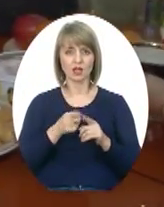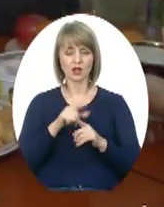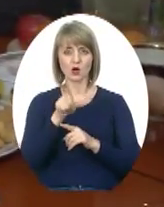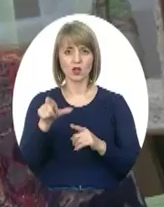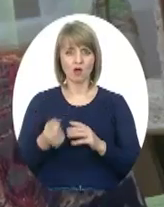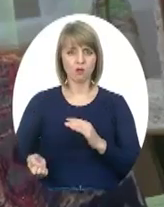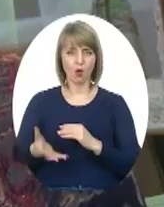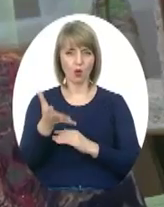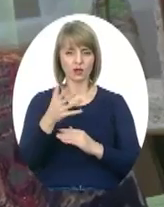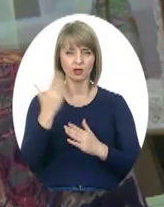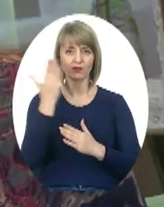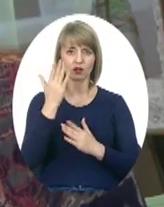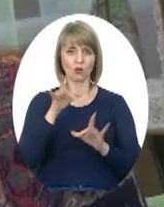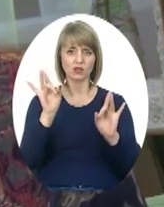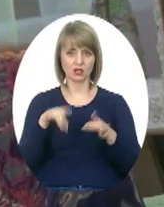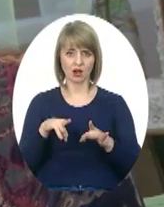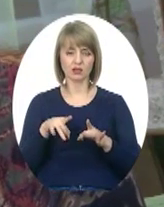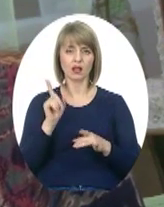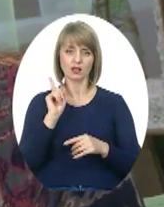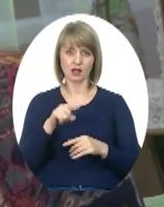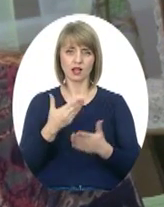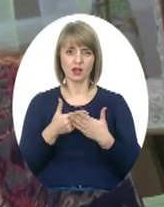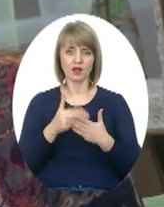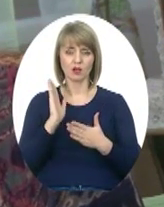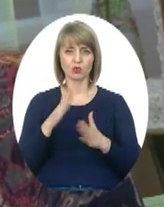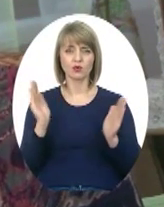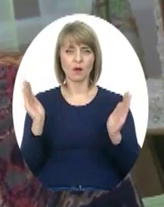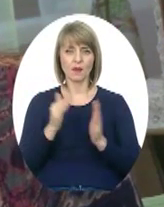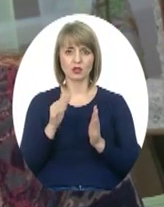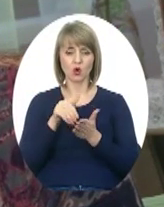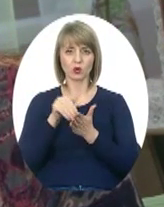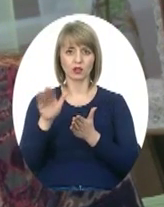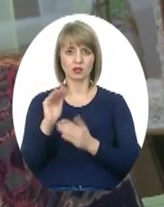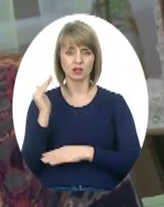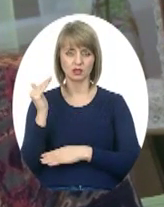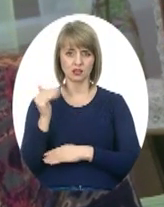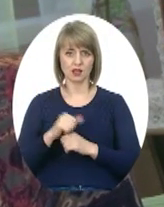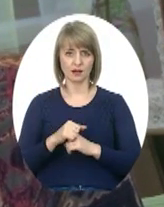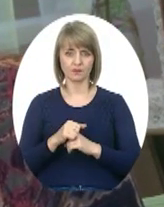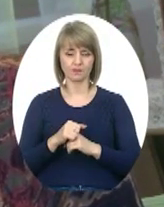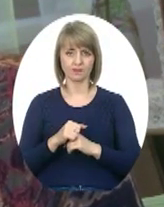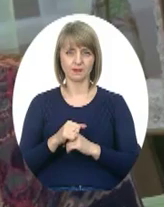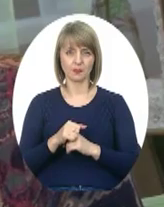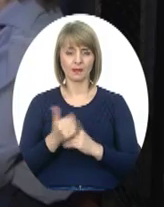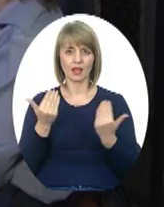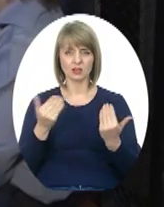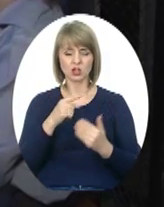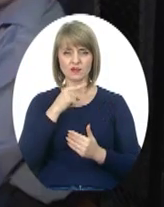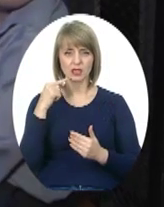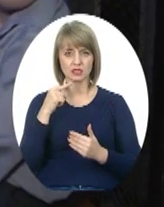людей в боулингах, в кино, в ресторанах, тогда, наверное, как бы будет меньше отказников деток